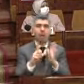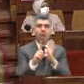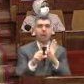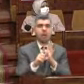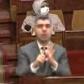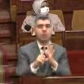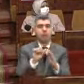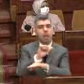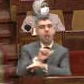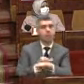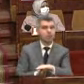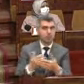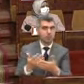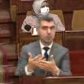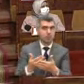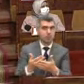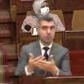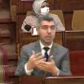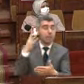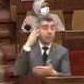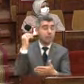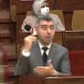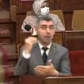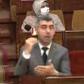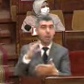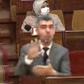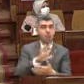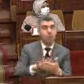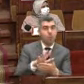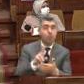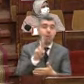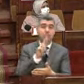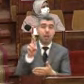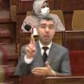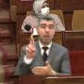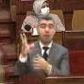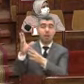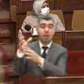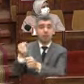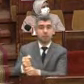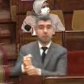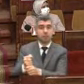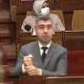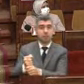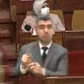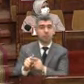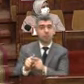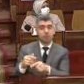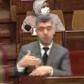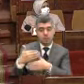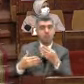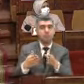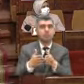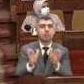الاجتماعية. أنا ما خصناش نسينا أن جلالة الملك قبل بضعة أيام دشنا